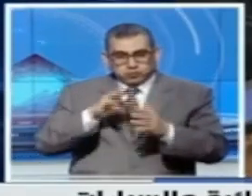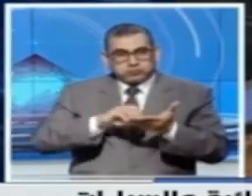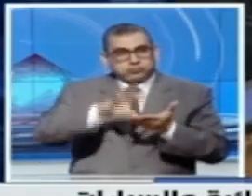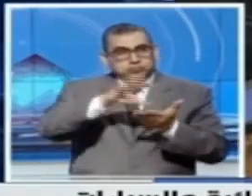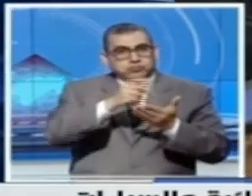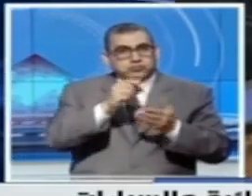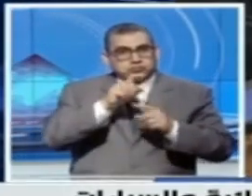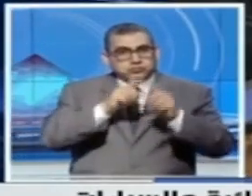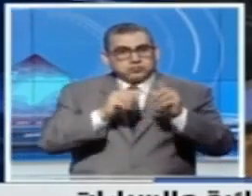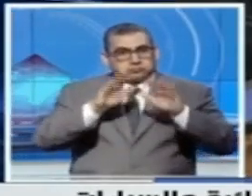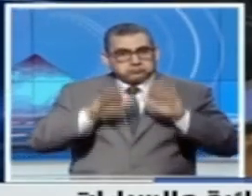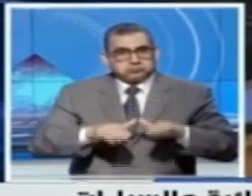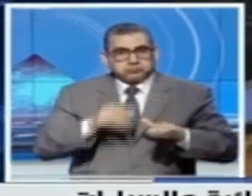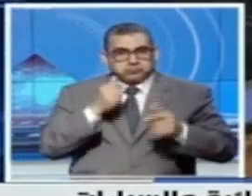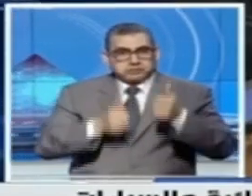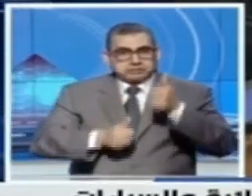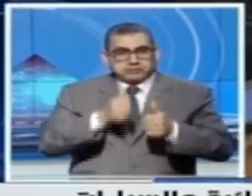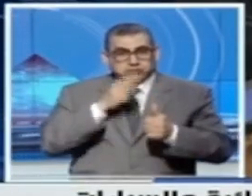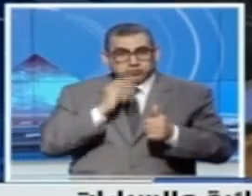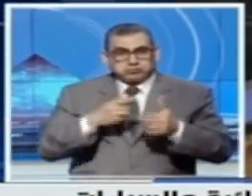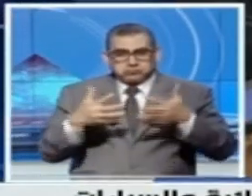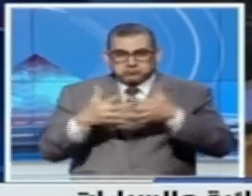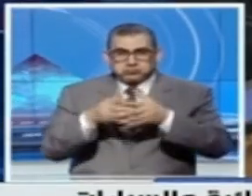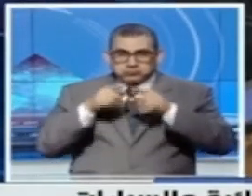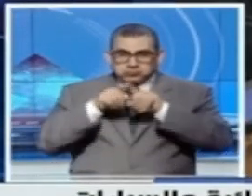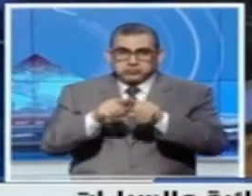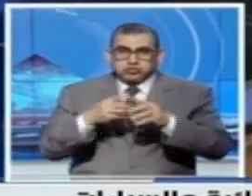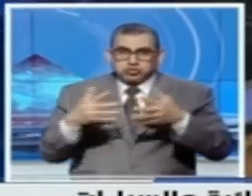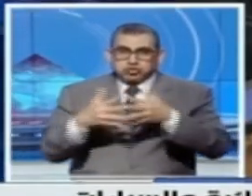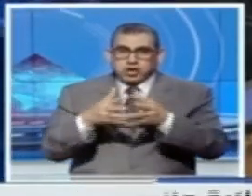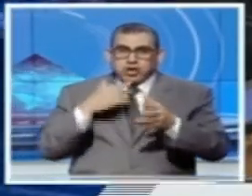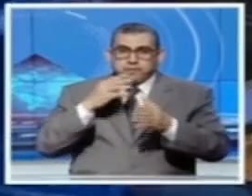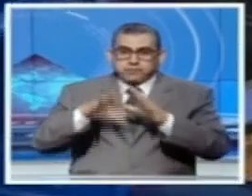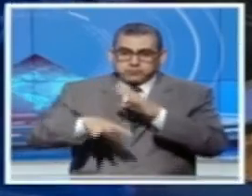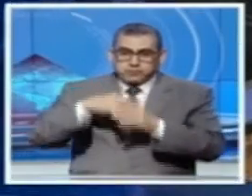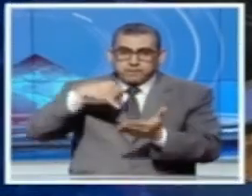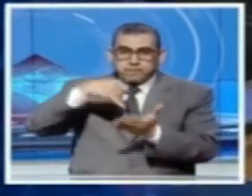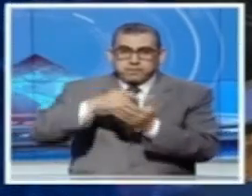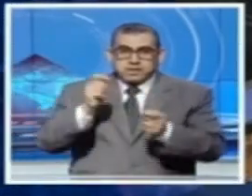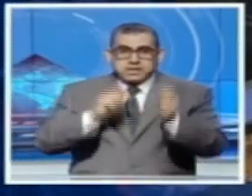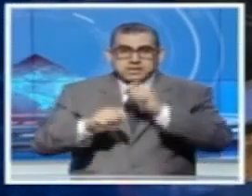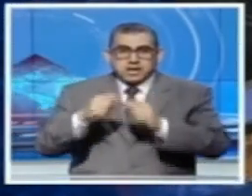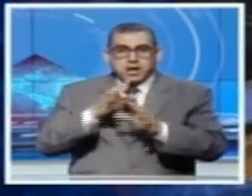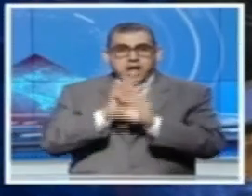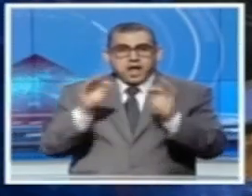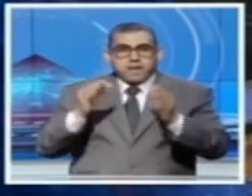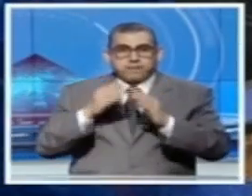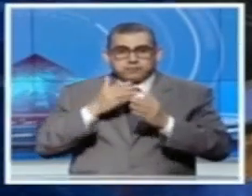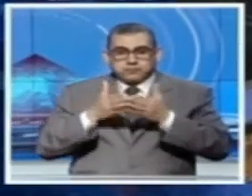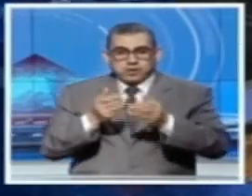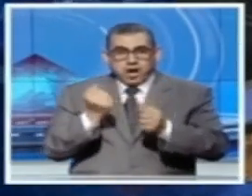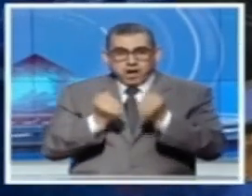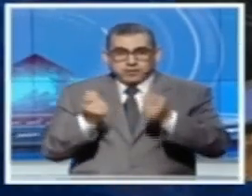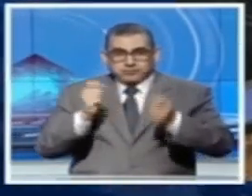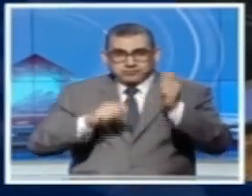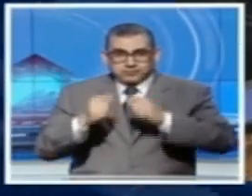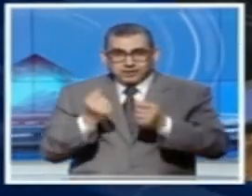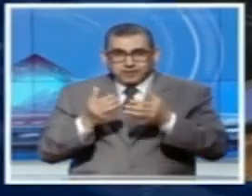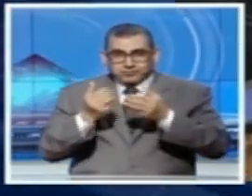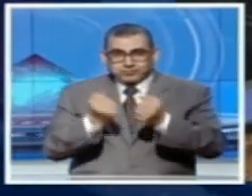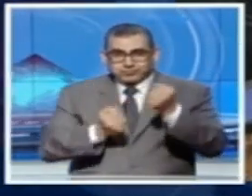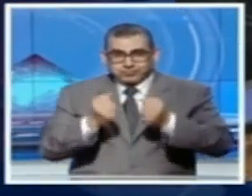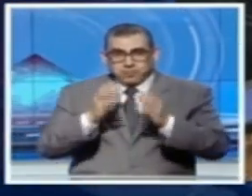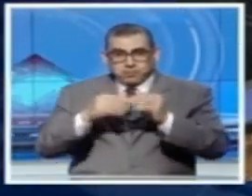بأسعار تنافسية، وهو ما يتوافق مع التوجه المشترك لإقامة مركز صناعي متكامل لإنتاج المركبات الكهربائية في